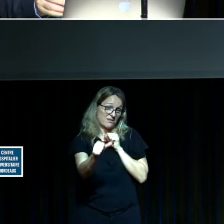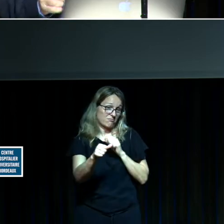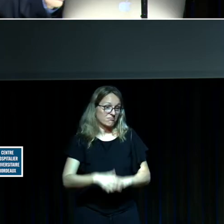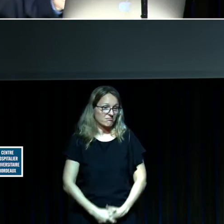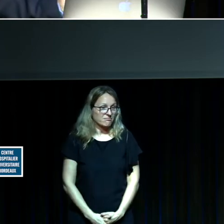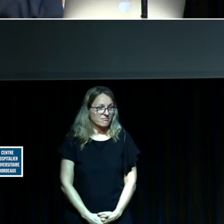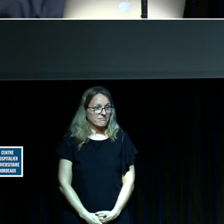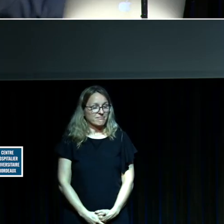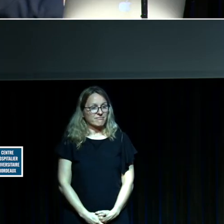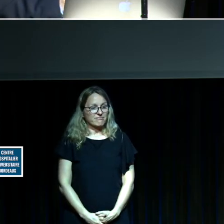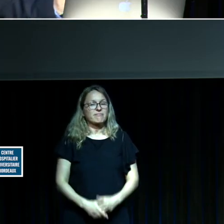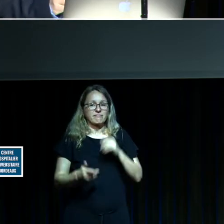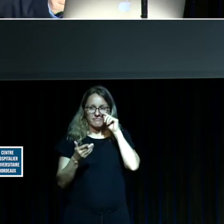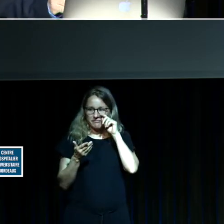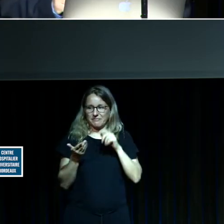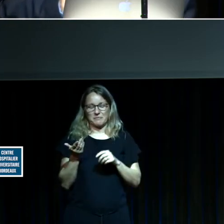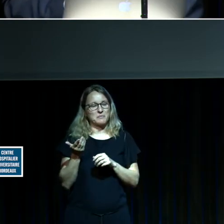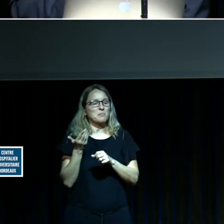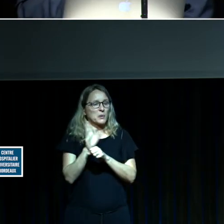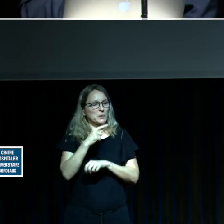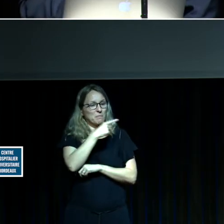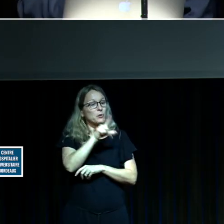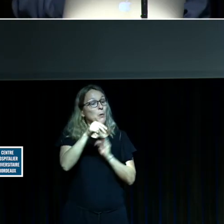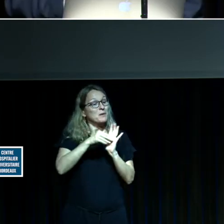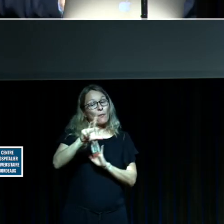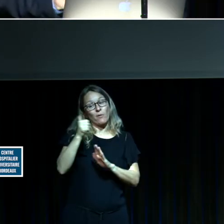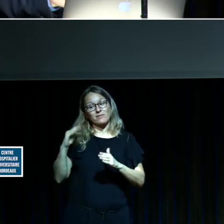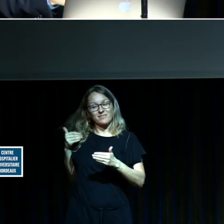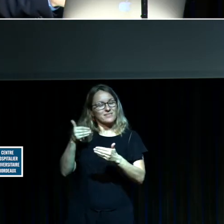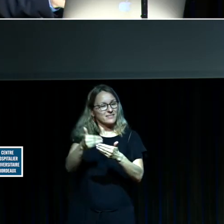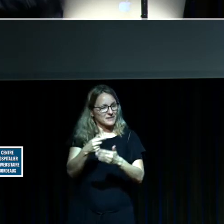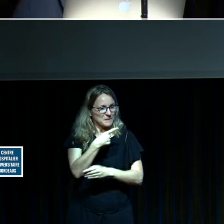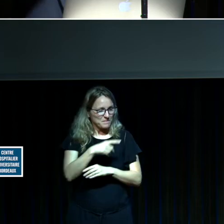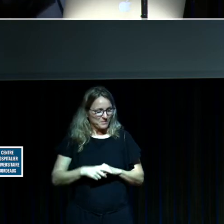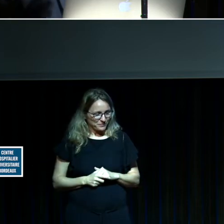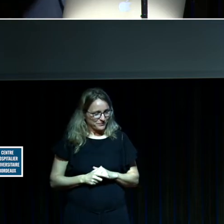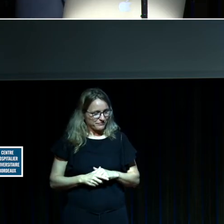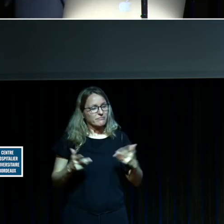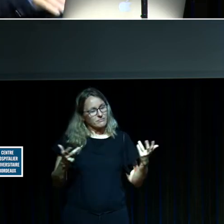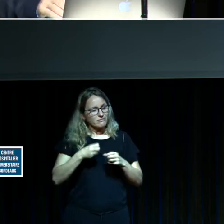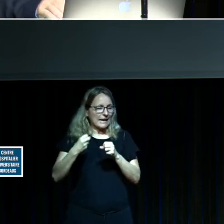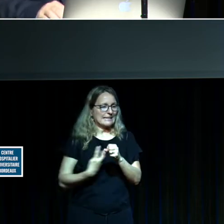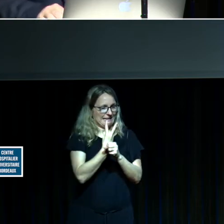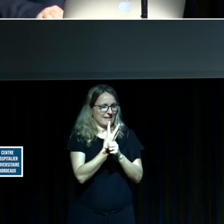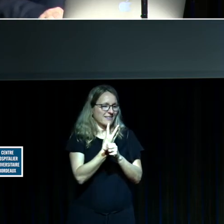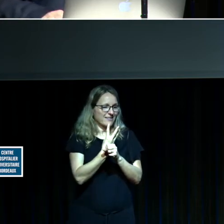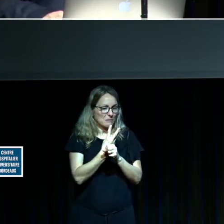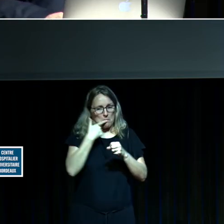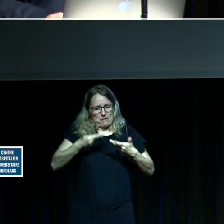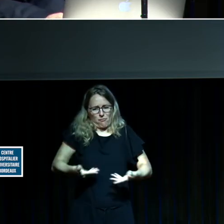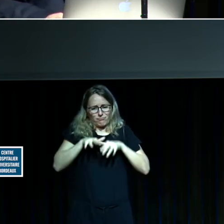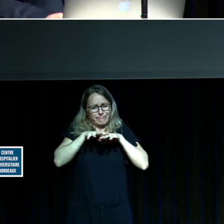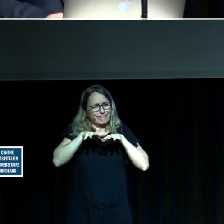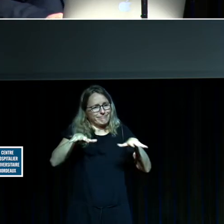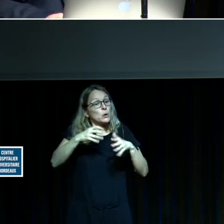Voilà. Alors, je vais vous montrer ce qu'on a mis en place depuis 2011. D'abord en Aquitaine, et puis maintenant qui est déployé sur toute